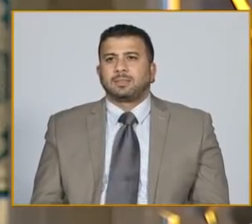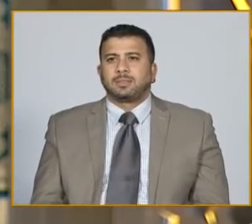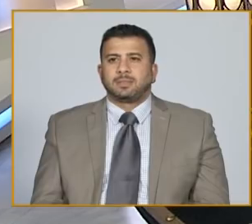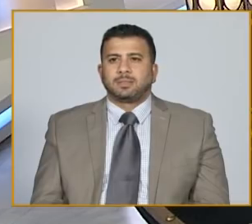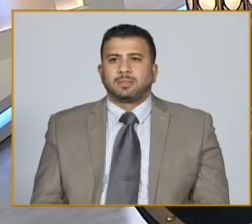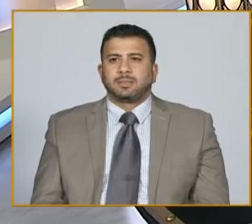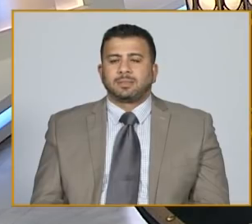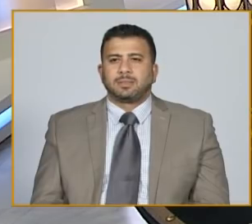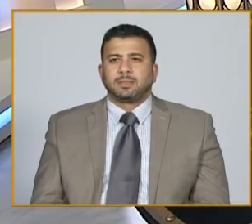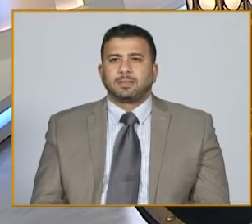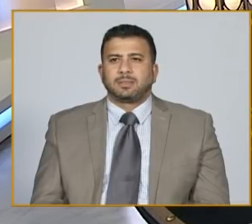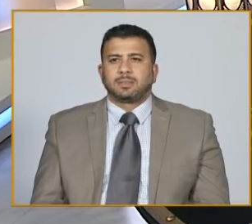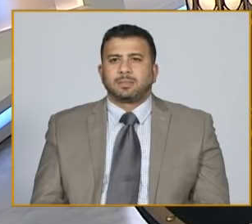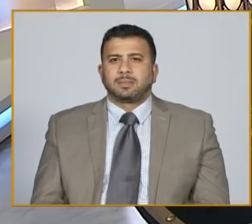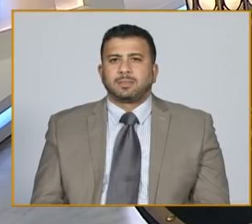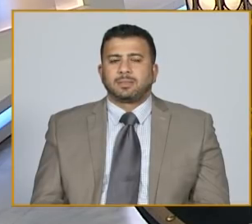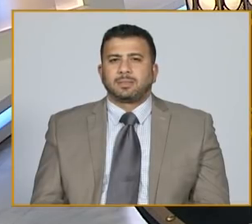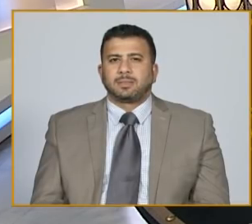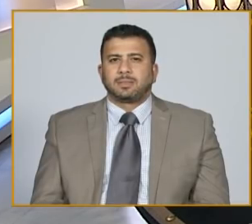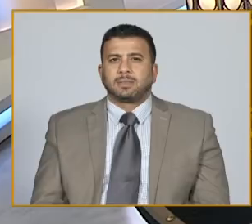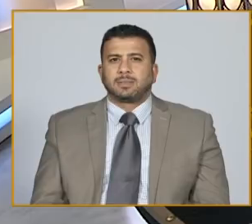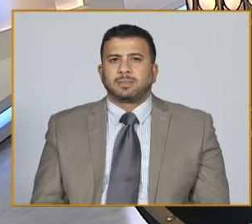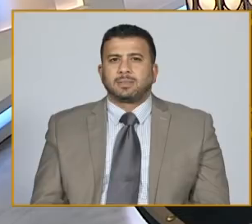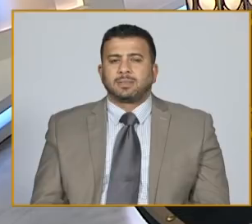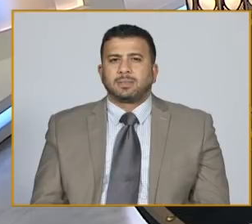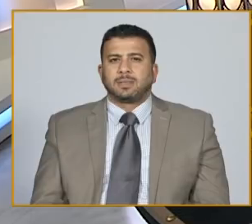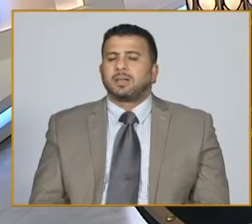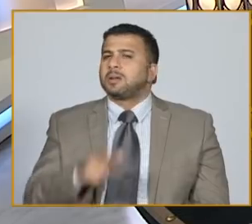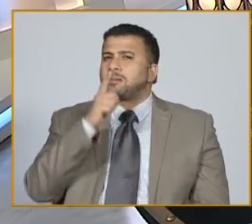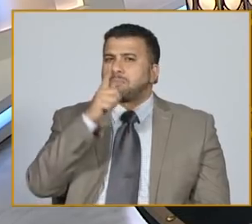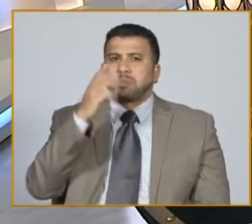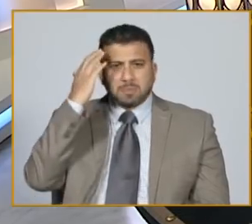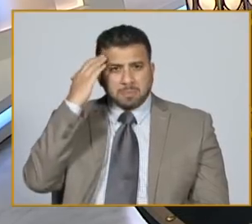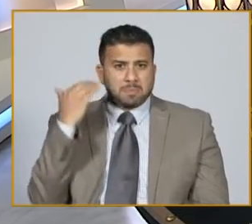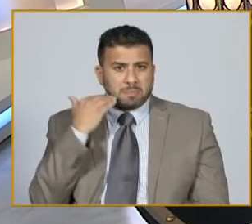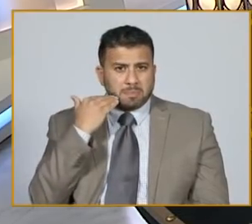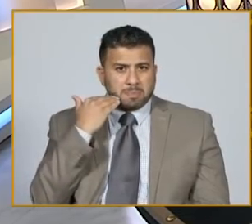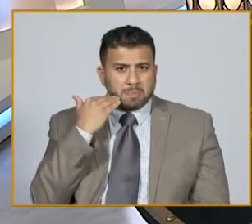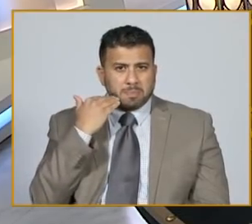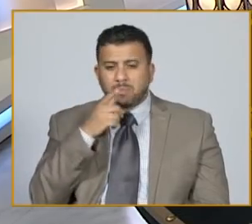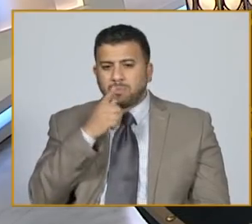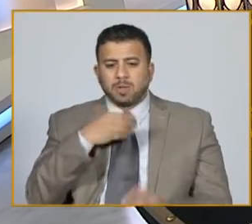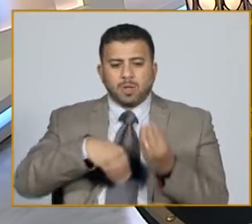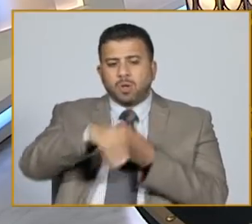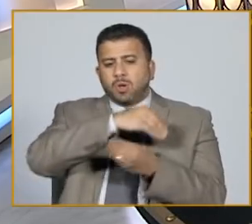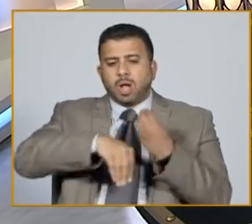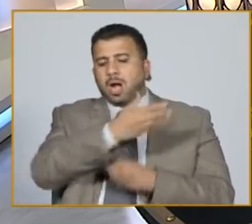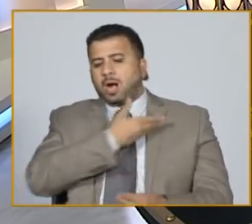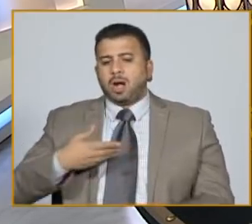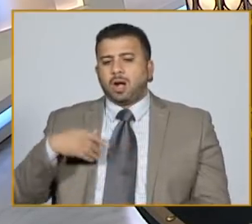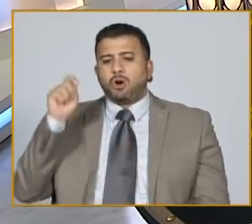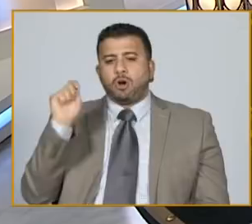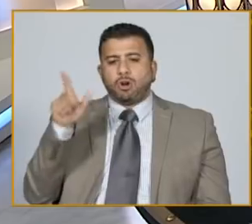السؤال الأول، ما حكم بعض النساء يجيبون الحجة والعمرة ويذهبون إلى